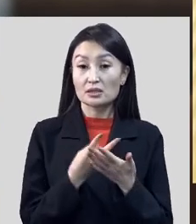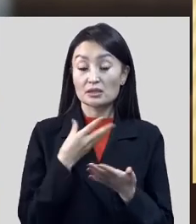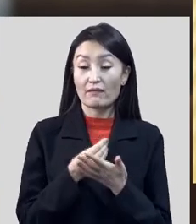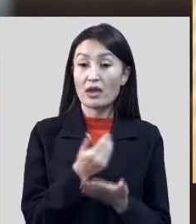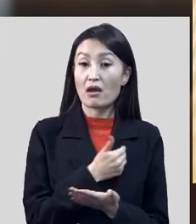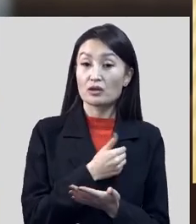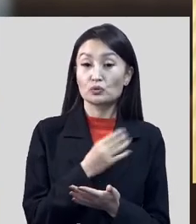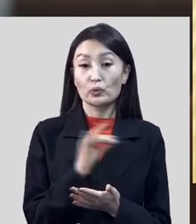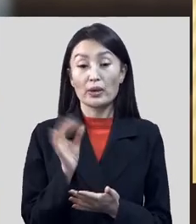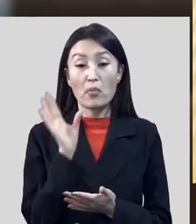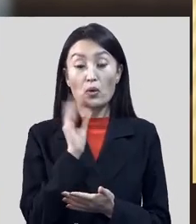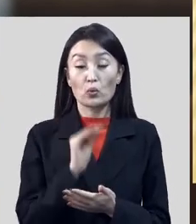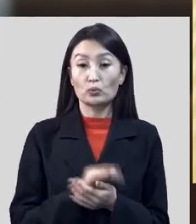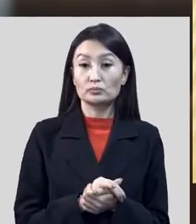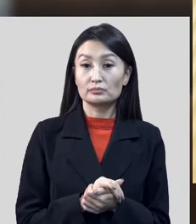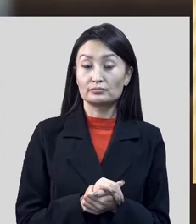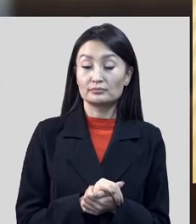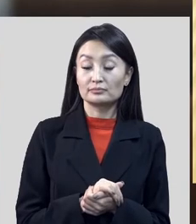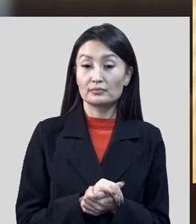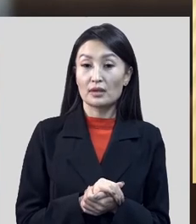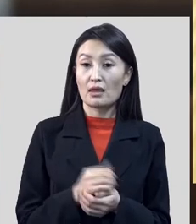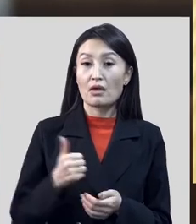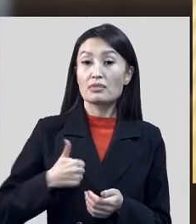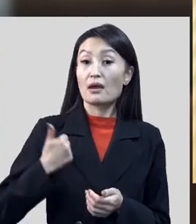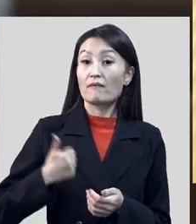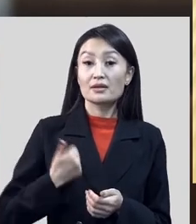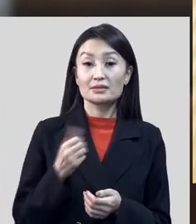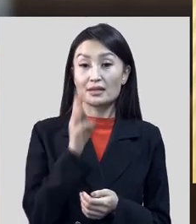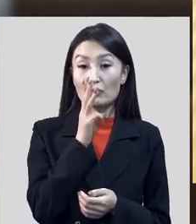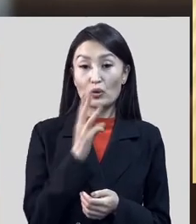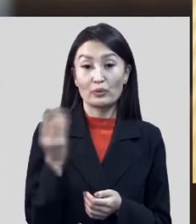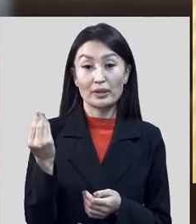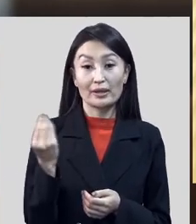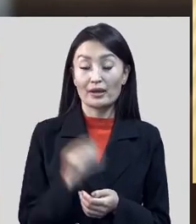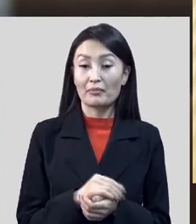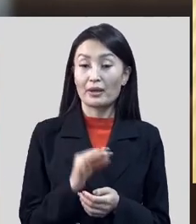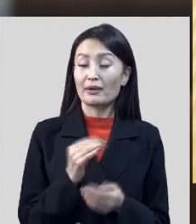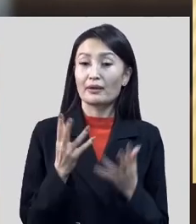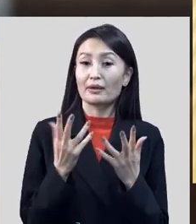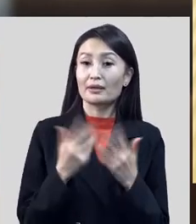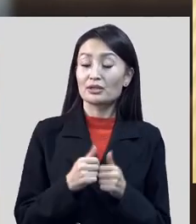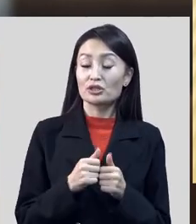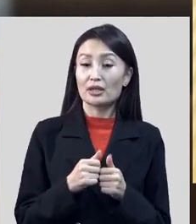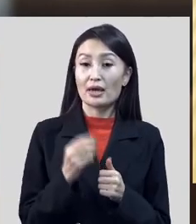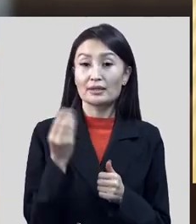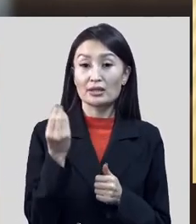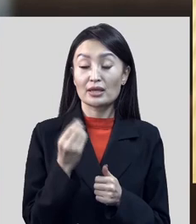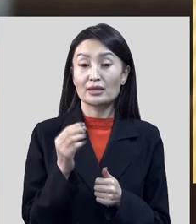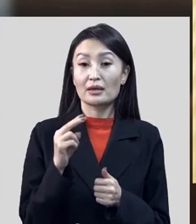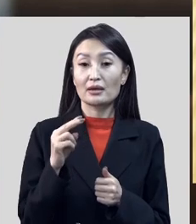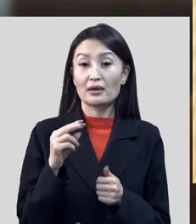могу не хвастайтесь заработанными деньгами и не считайте деньги прилюдно